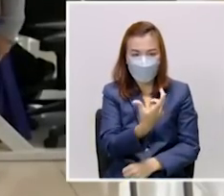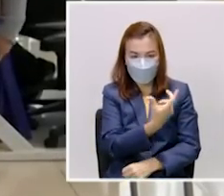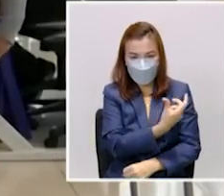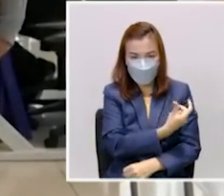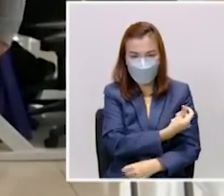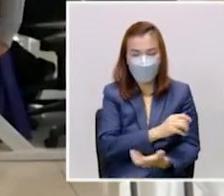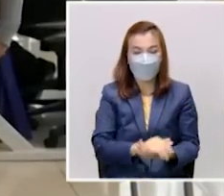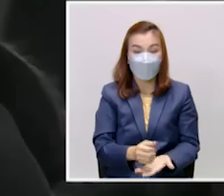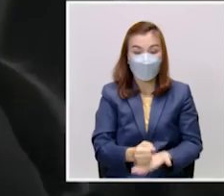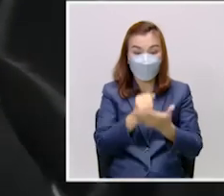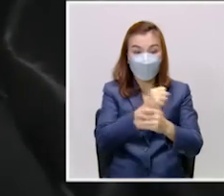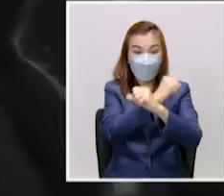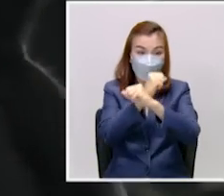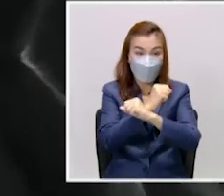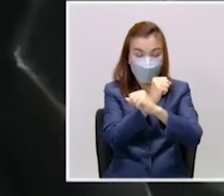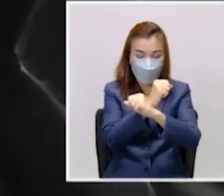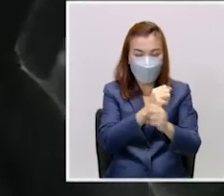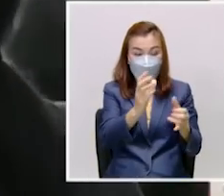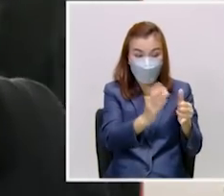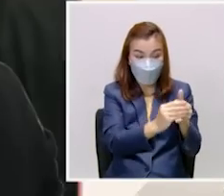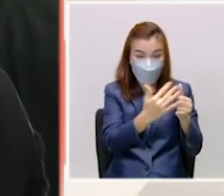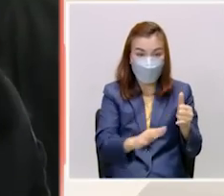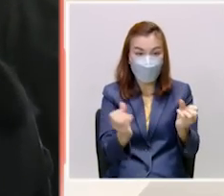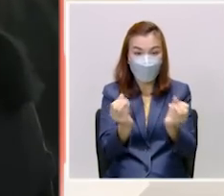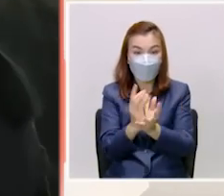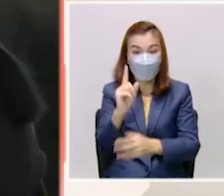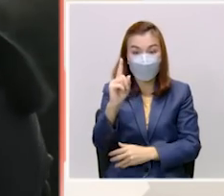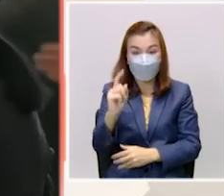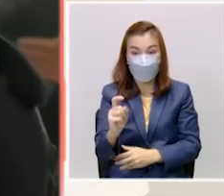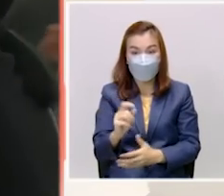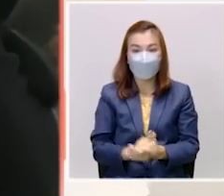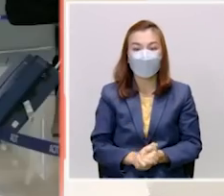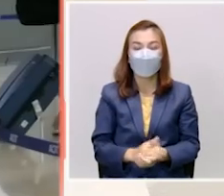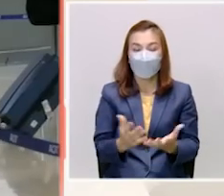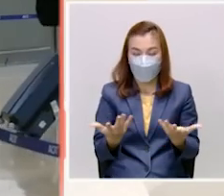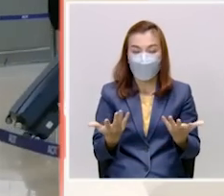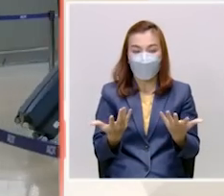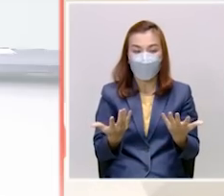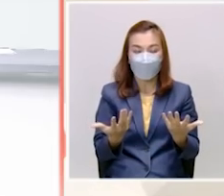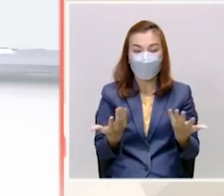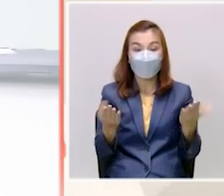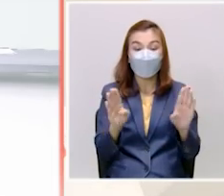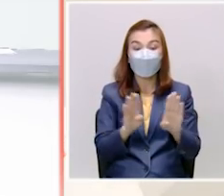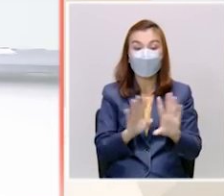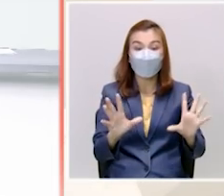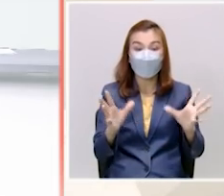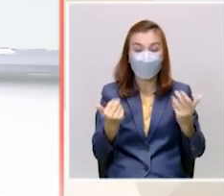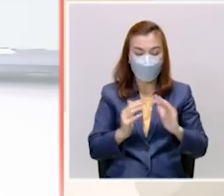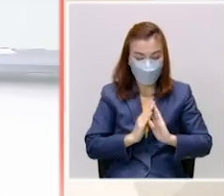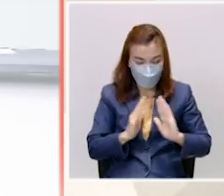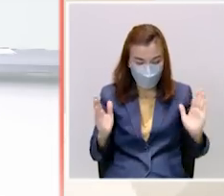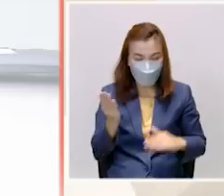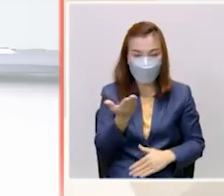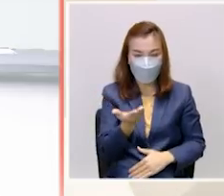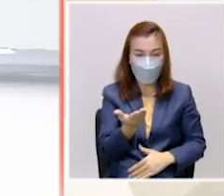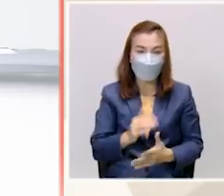พื่อเกิดป้องกันการเสียชีวิตครับ ค่ะค่ะ ครับ เราพูดคุยเท่านี้ก่อนนะคะ ครับ ค่ะขอบคุณ